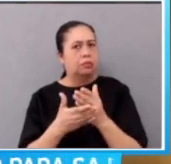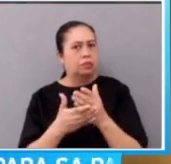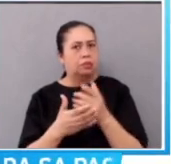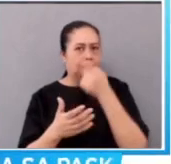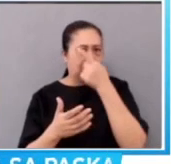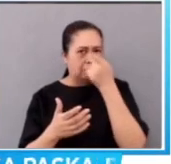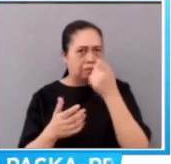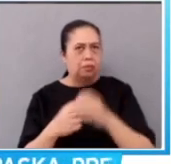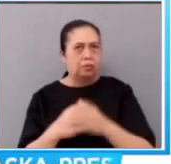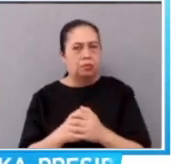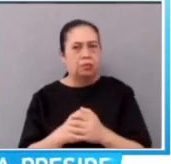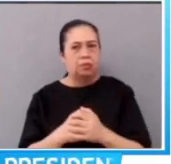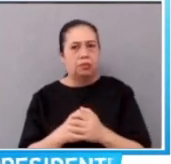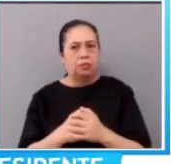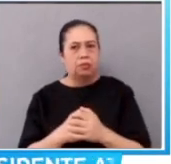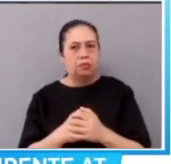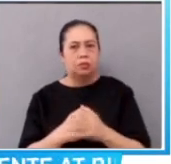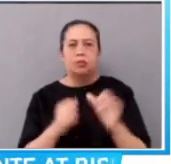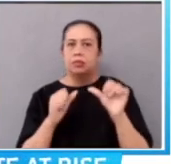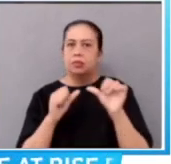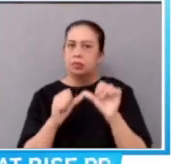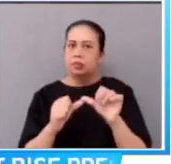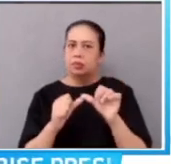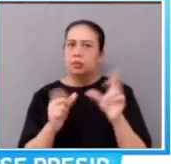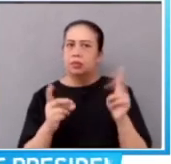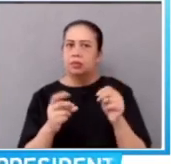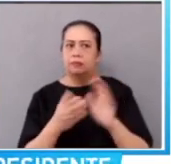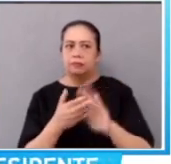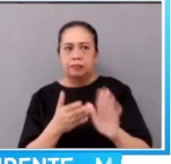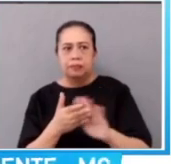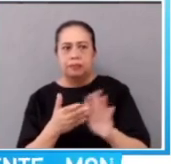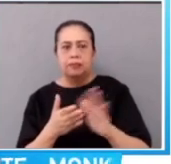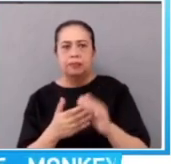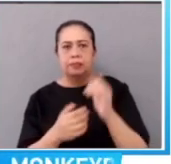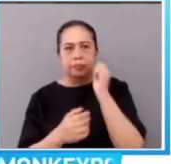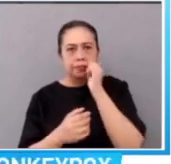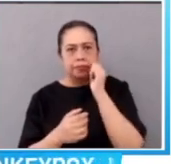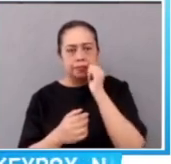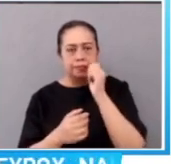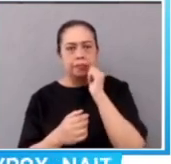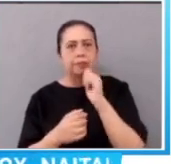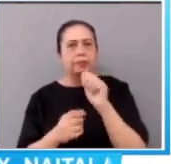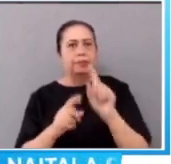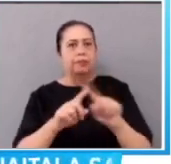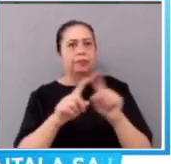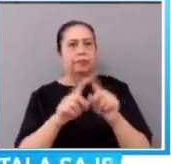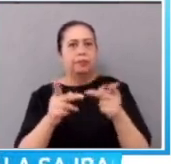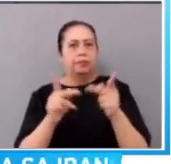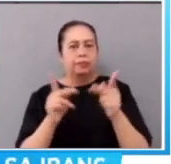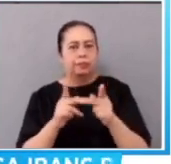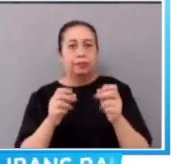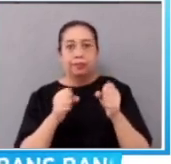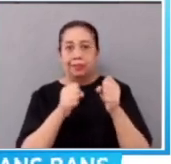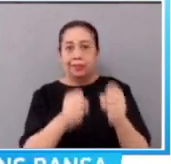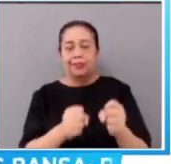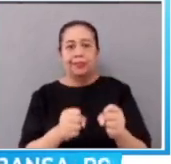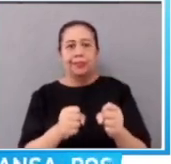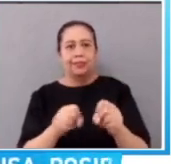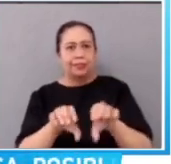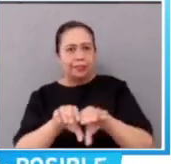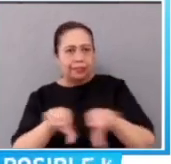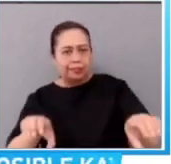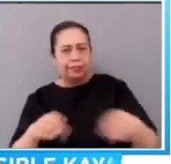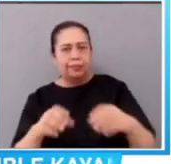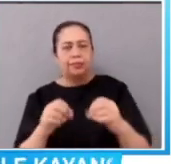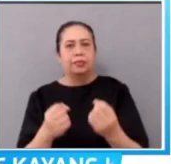dahil patuloy po yung paglilinis everyday sa iba't ibang lansangan, canals at esteros. Ito